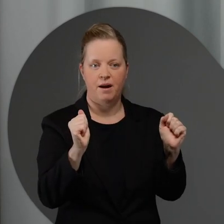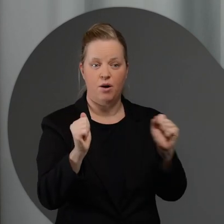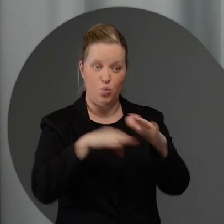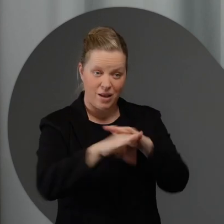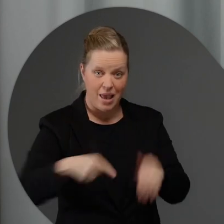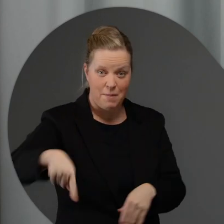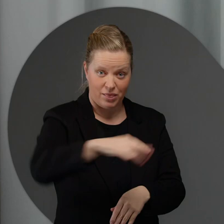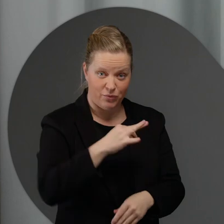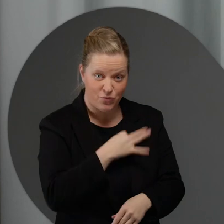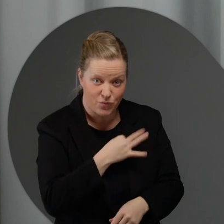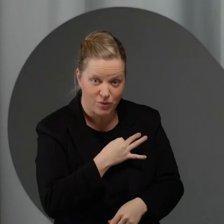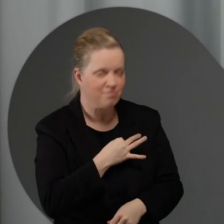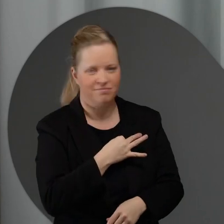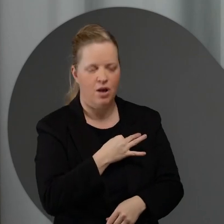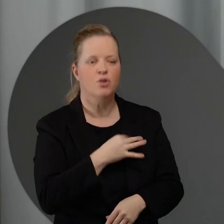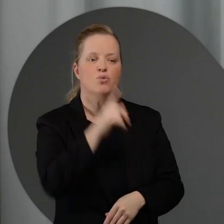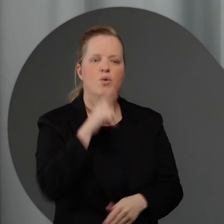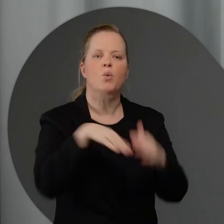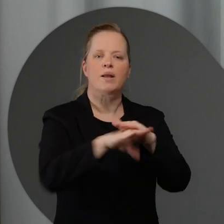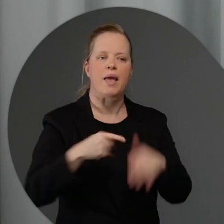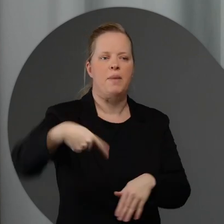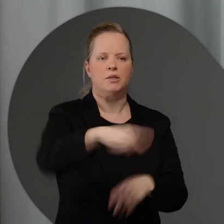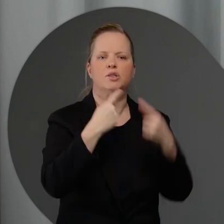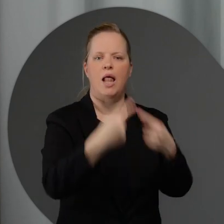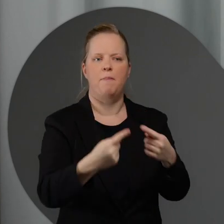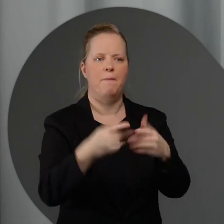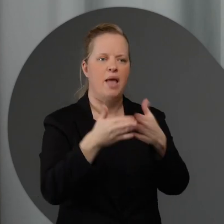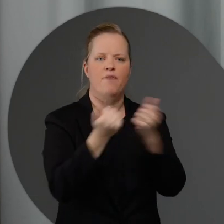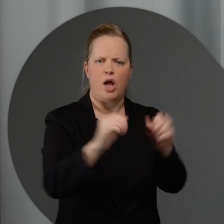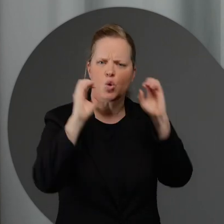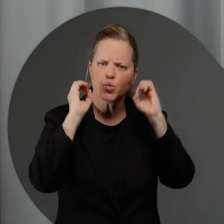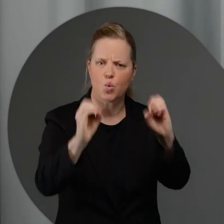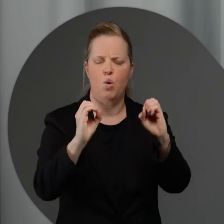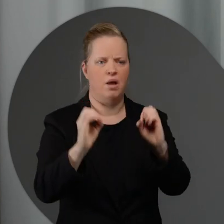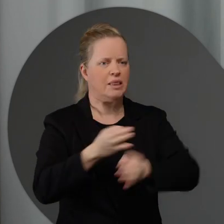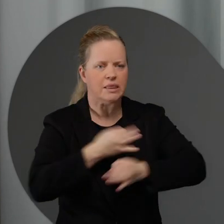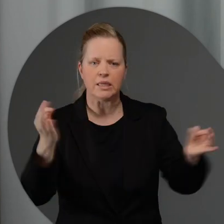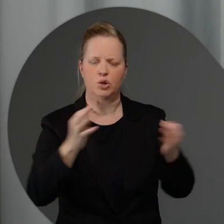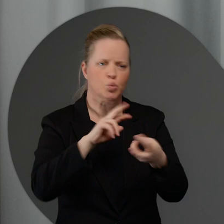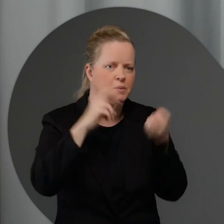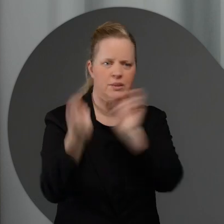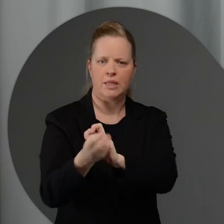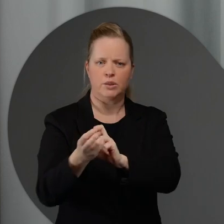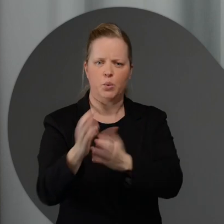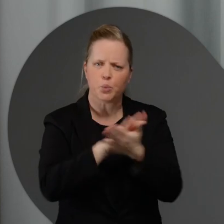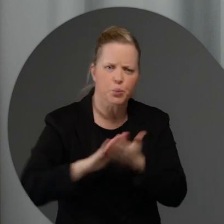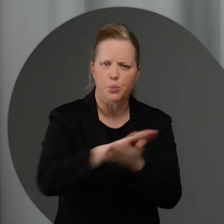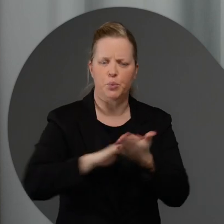Und fürchten müssen sich nur die überhaupt keine Barrierefreiheit in irgendeiner Weise dann nachher durchsetzen